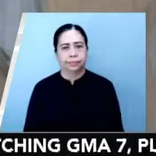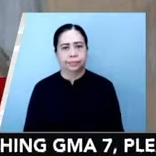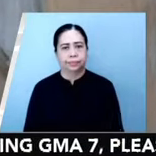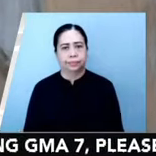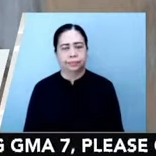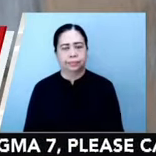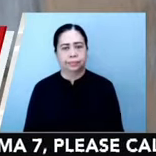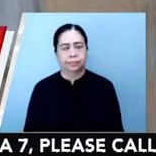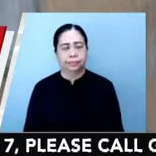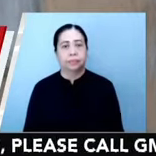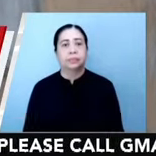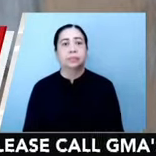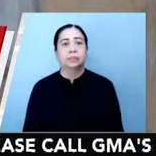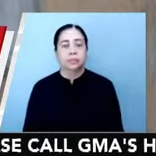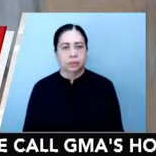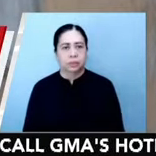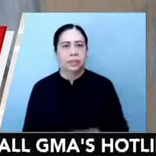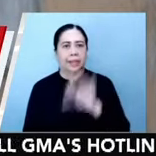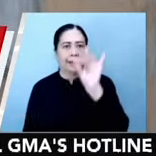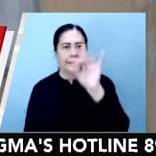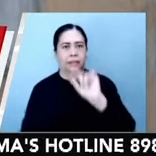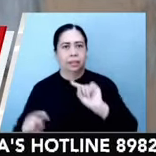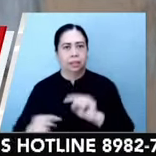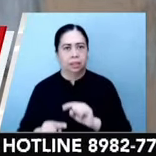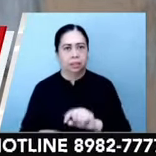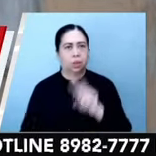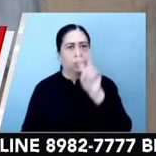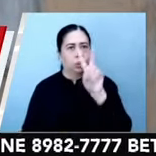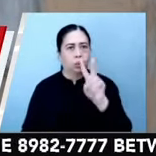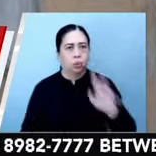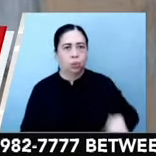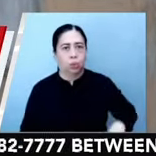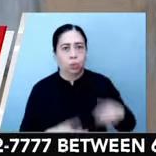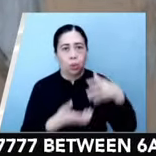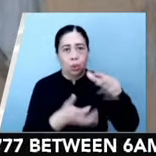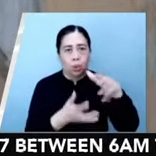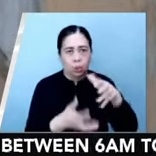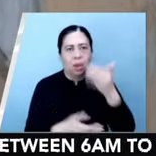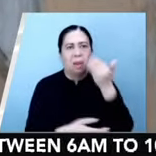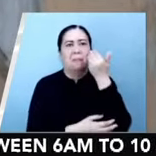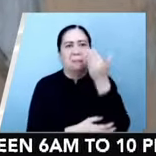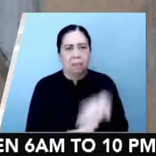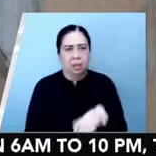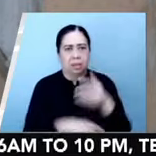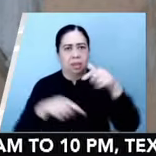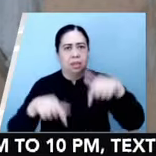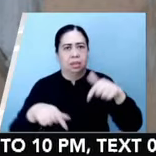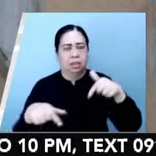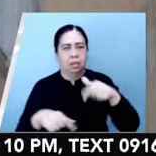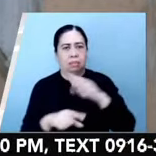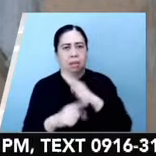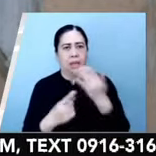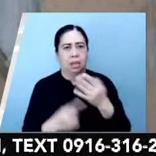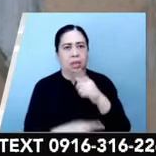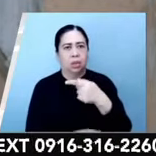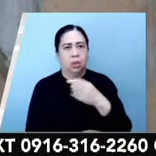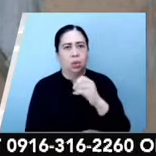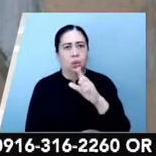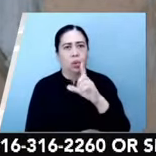Susan, walong sugatan habang dalawang alagang aso nga ang patay sa sunog na nangyari dito po yan sa Barangay Gulod sa Novaliches, Quezon